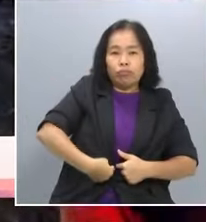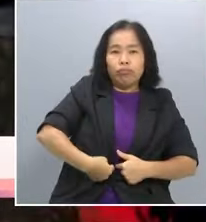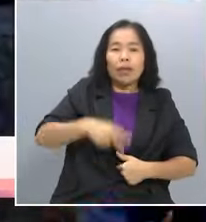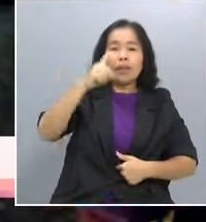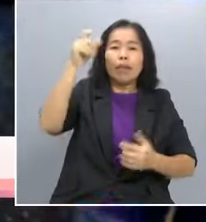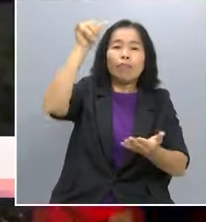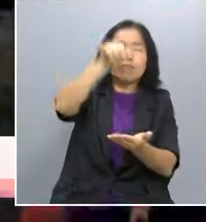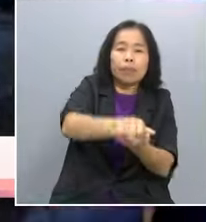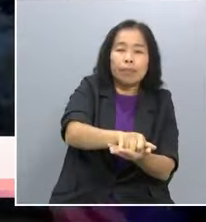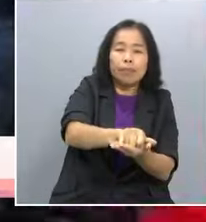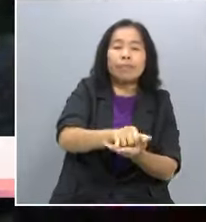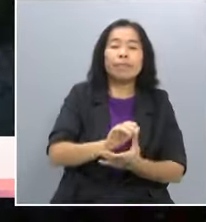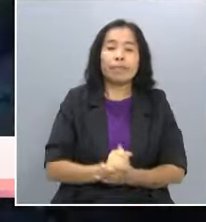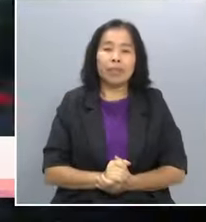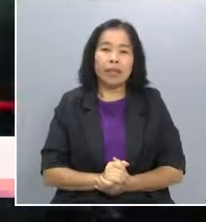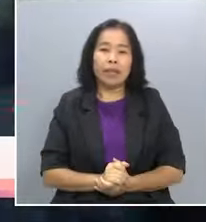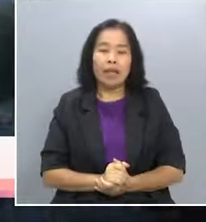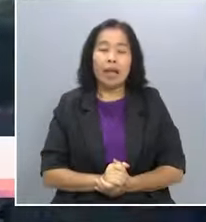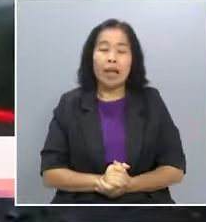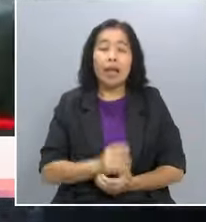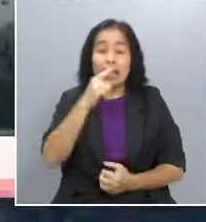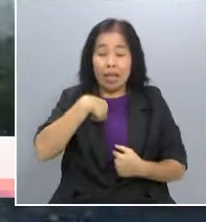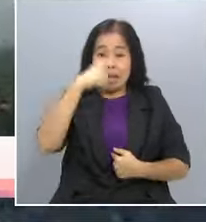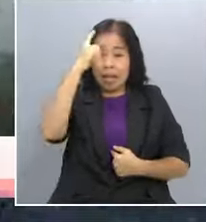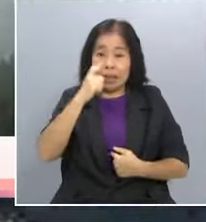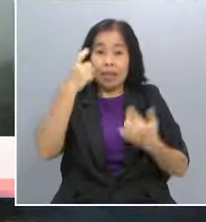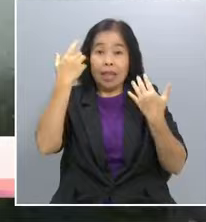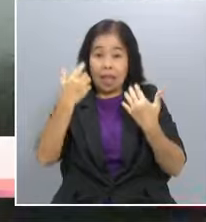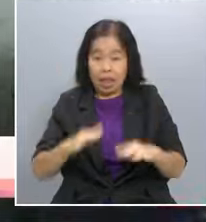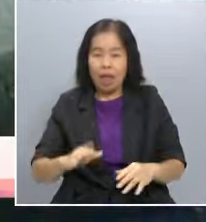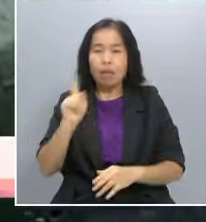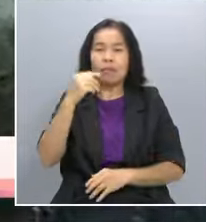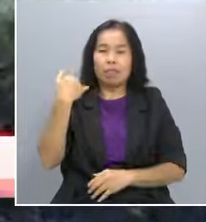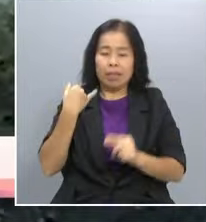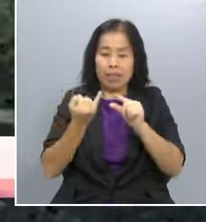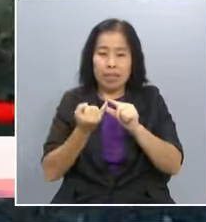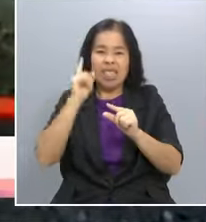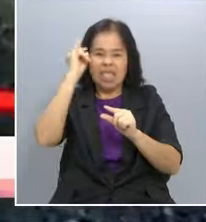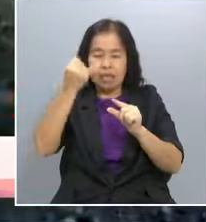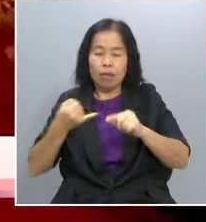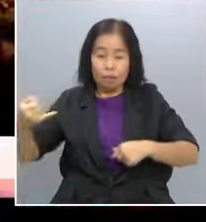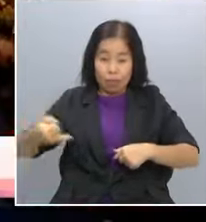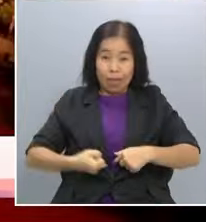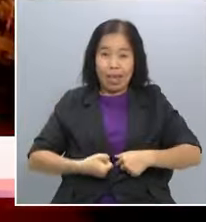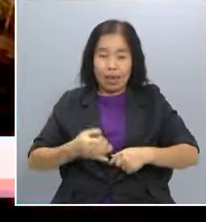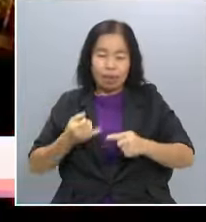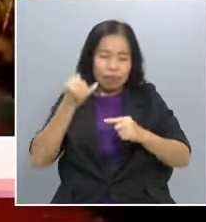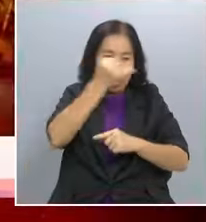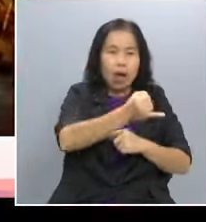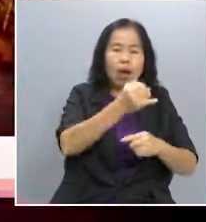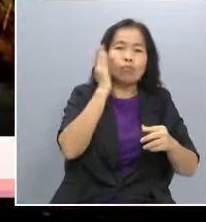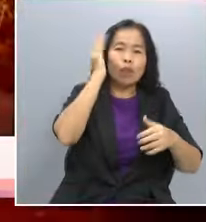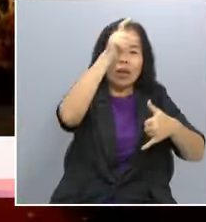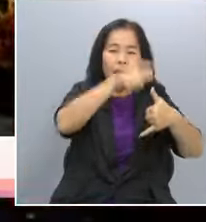ทีนะคะนอกจากผู้เสียชีวิตแล้วก็ยังพบว่ากระสุนไปถูกนายณพลอายุ15ปี